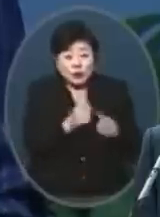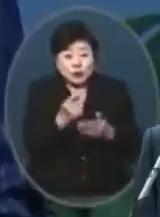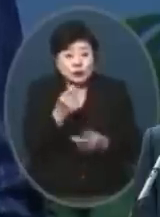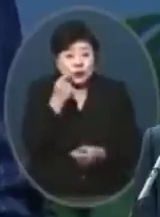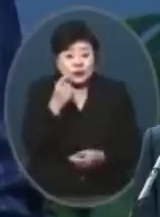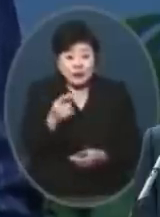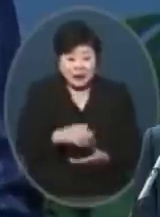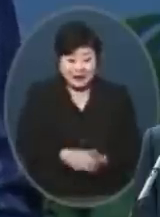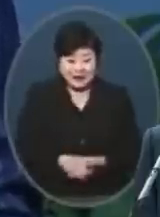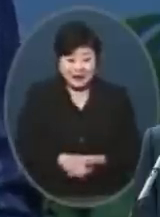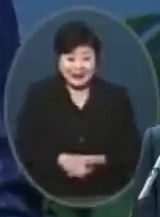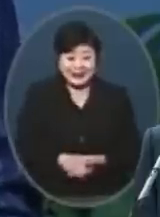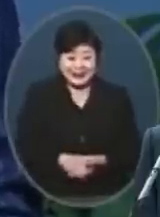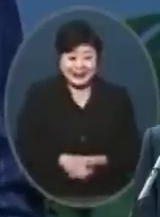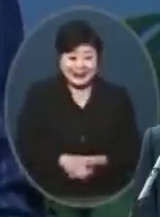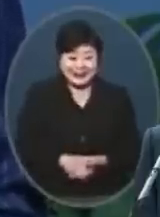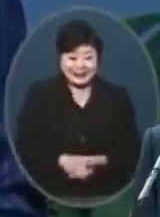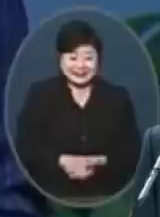합니다.